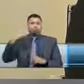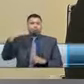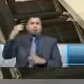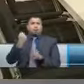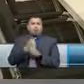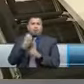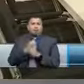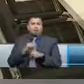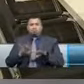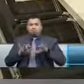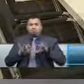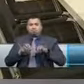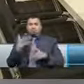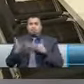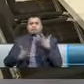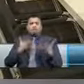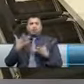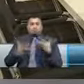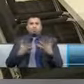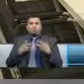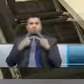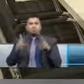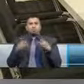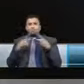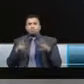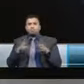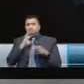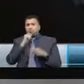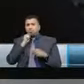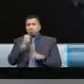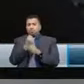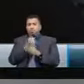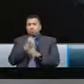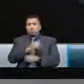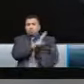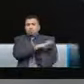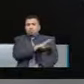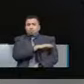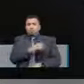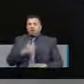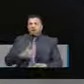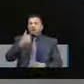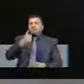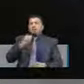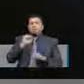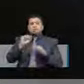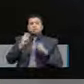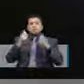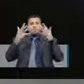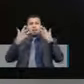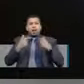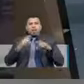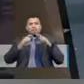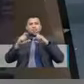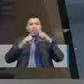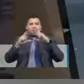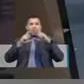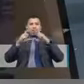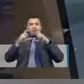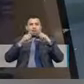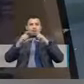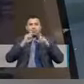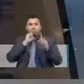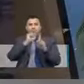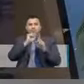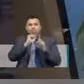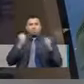بيئة إلكترونية تفاعلية تتيح لهم فرصا وظيفية أفضل في القطاع المالي والمصرفي.